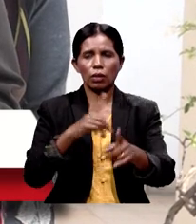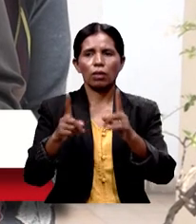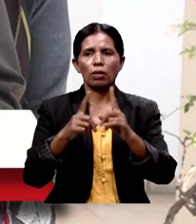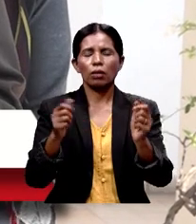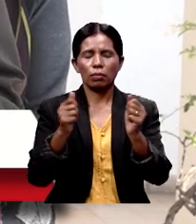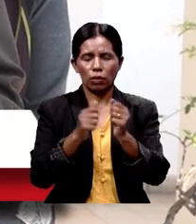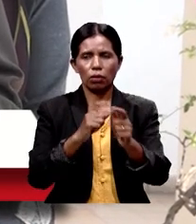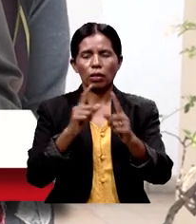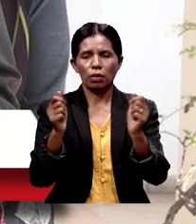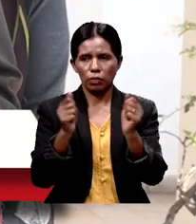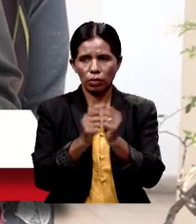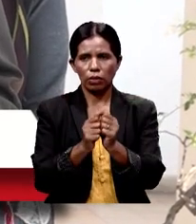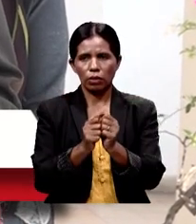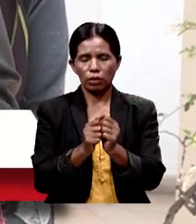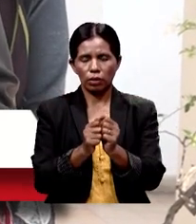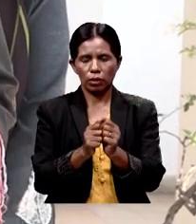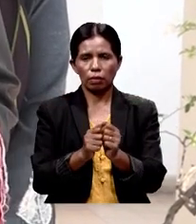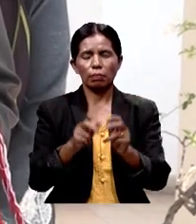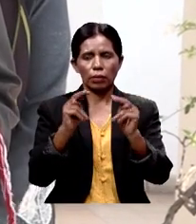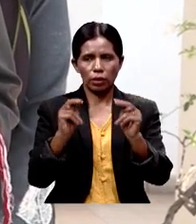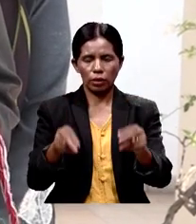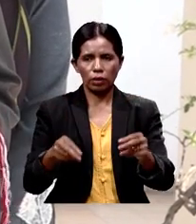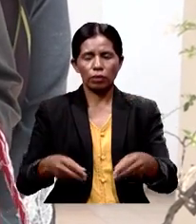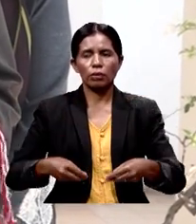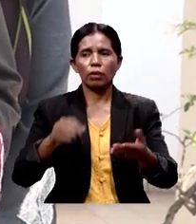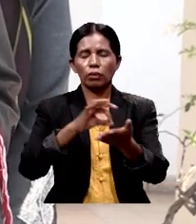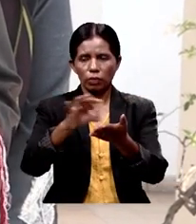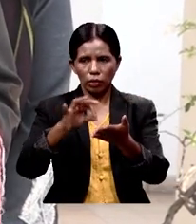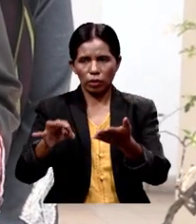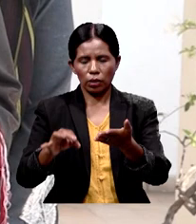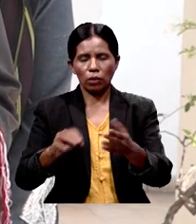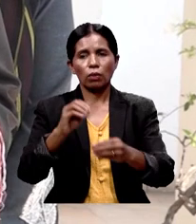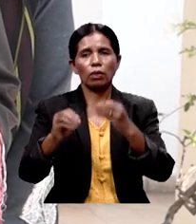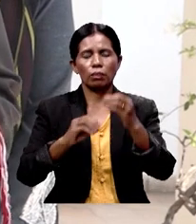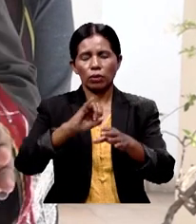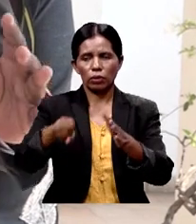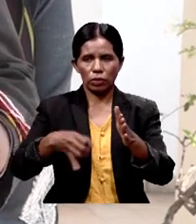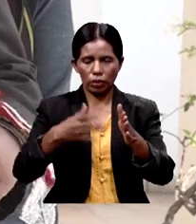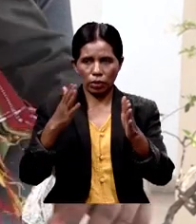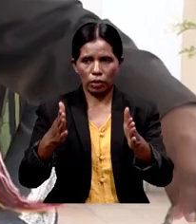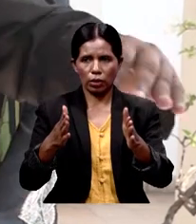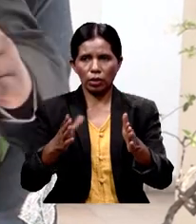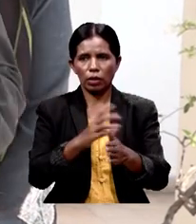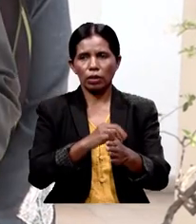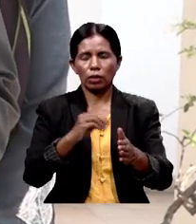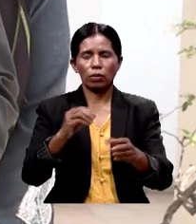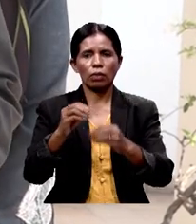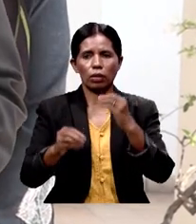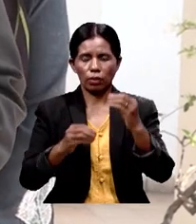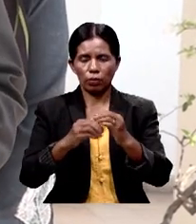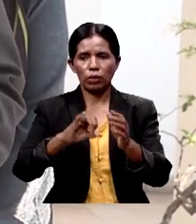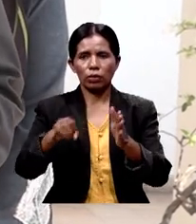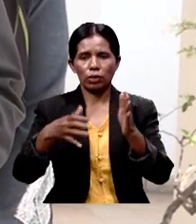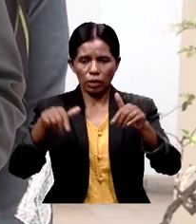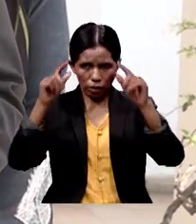secara umumnya keperluan latihan kepada jurnalis bidang kewartawanan di